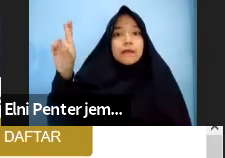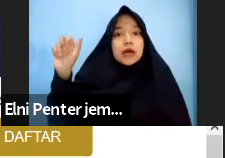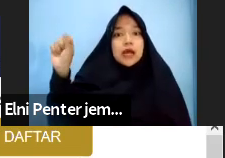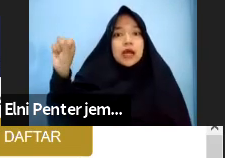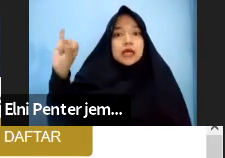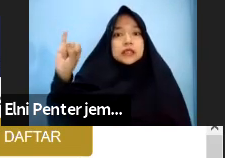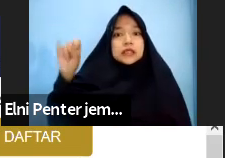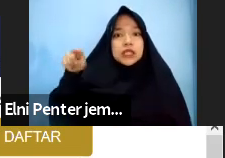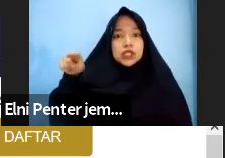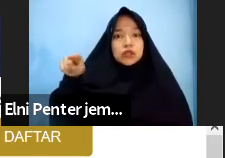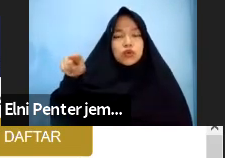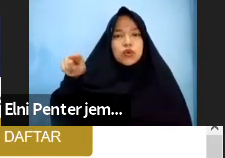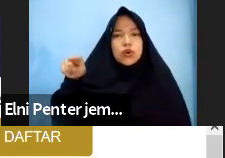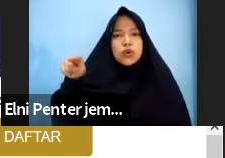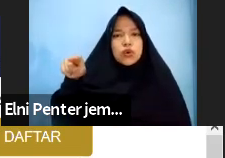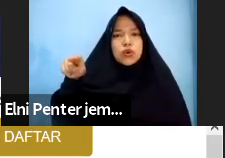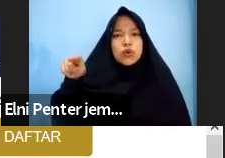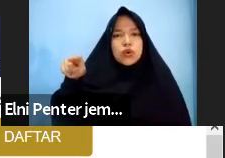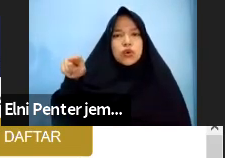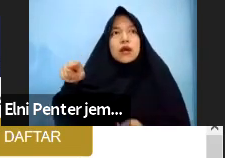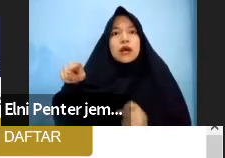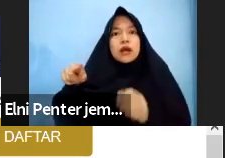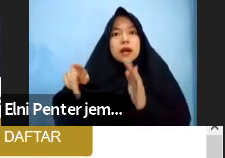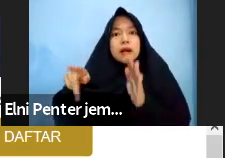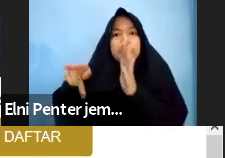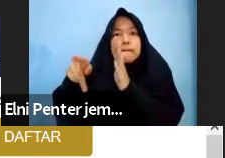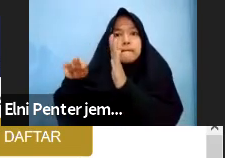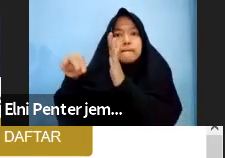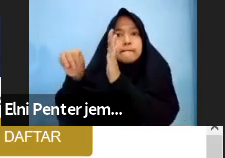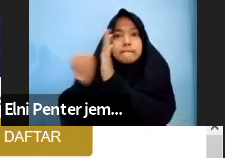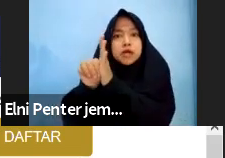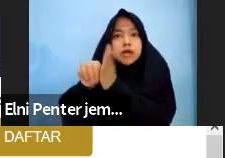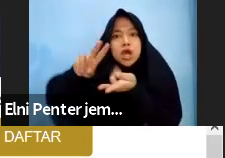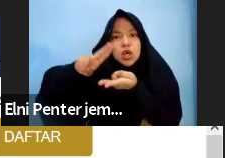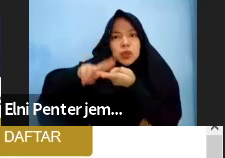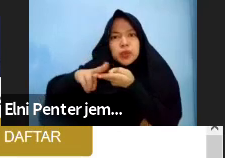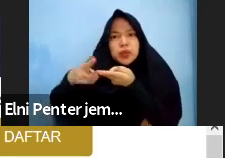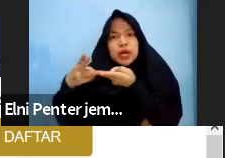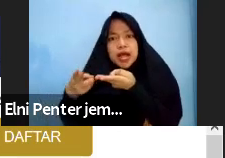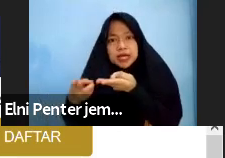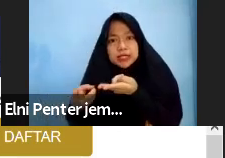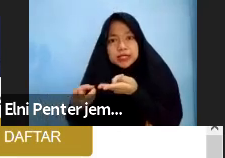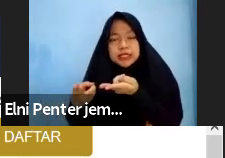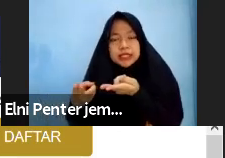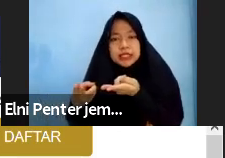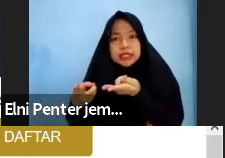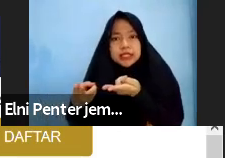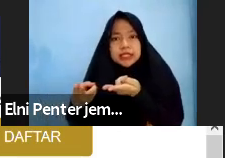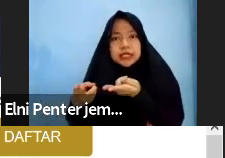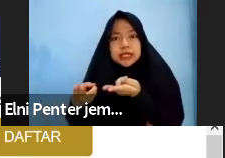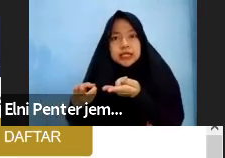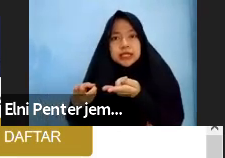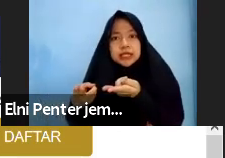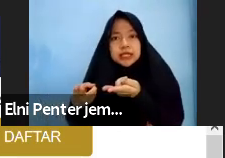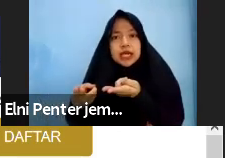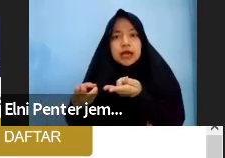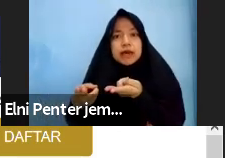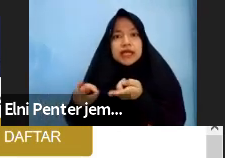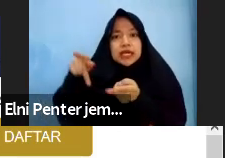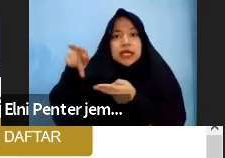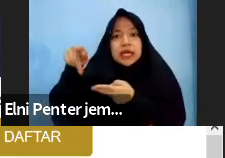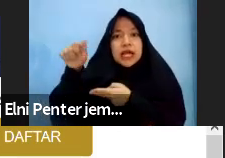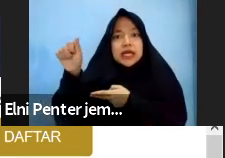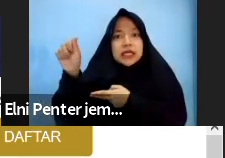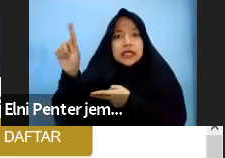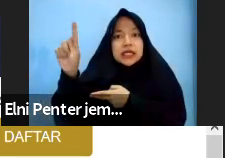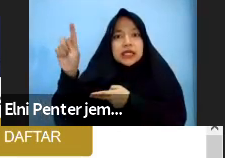abrasi disebut juga erosi pantai kerusakan garis pantai akibat abrasi ini dipicu oleh tegang punya